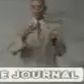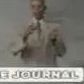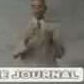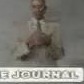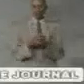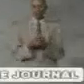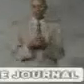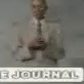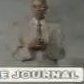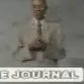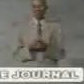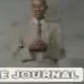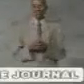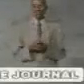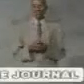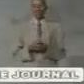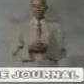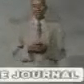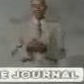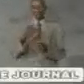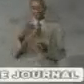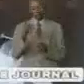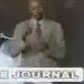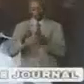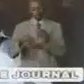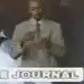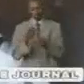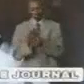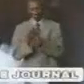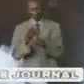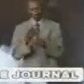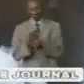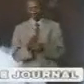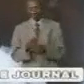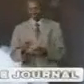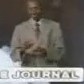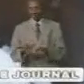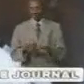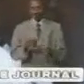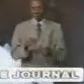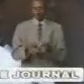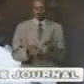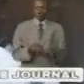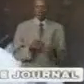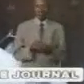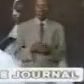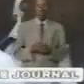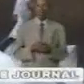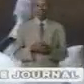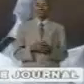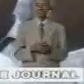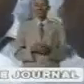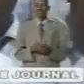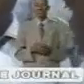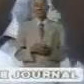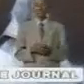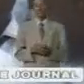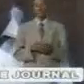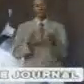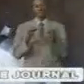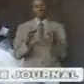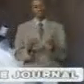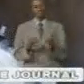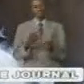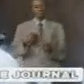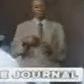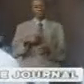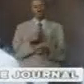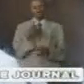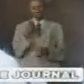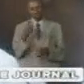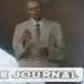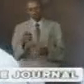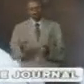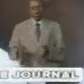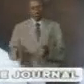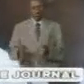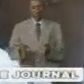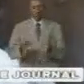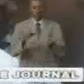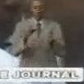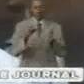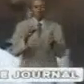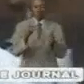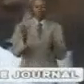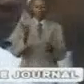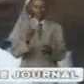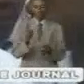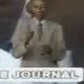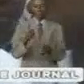action d'assainissement. Et nous allons aussi non seulement dans les cadres de la francophonie, et aussi nous allons montrer dans les